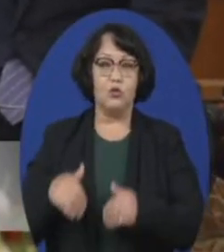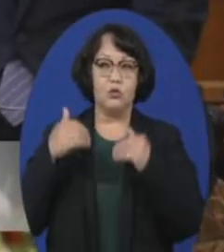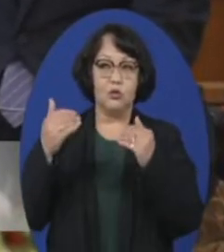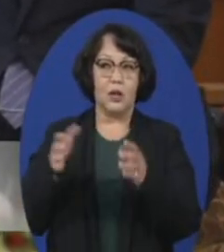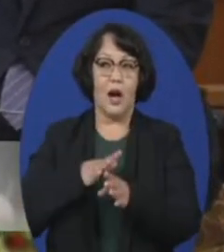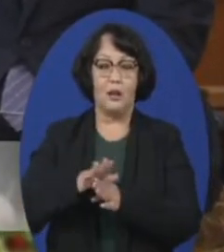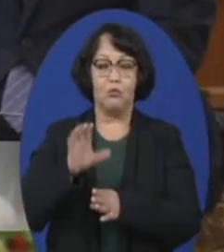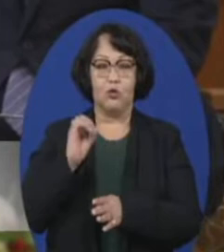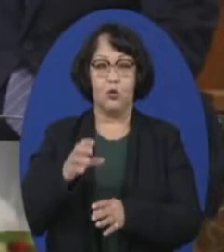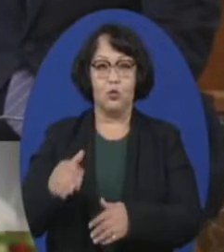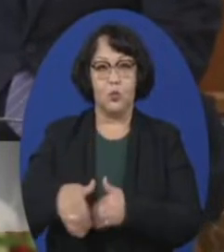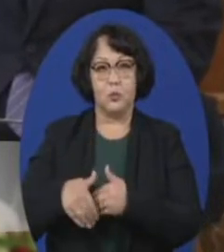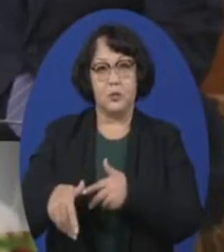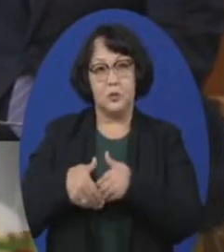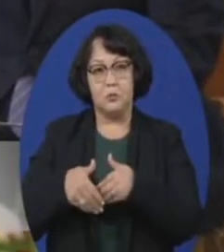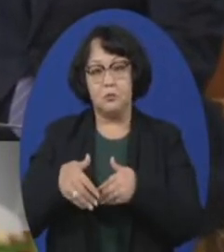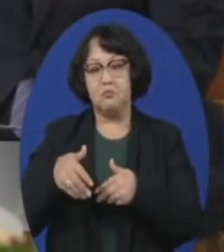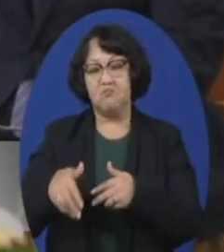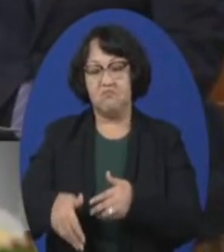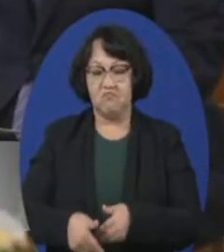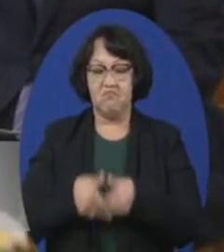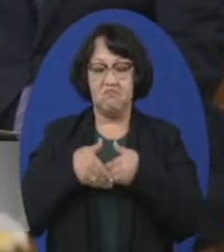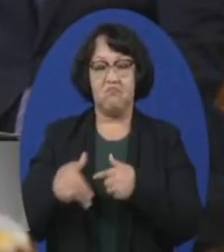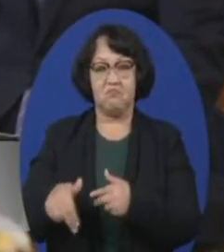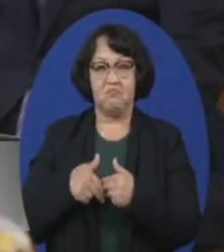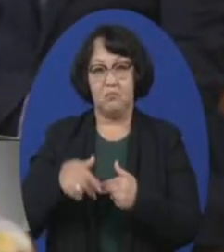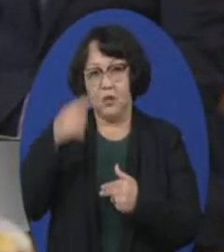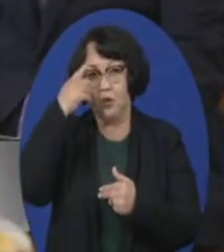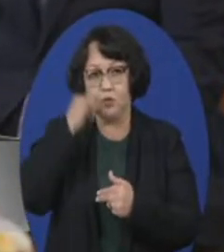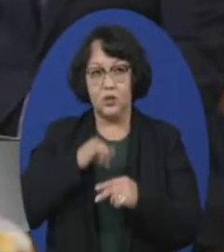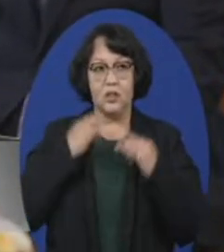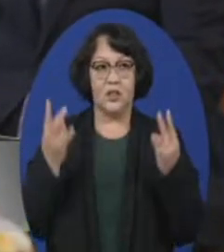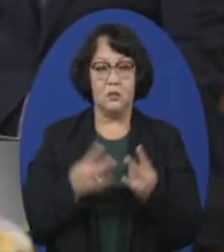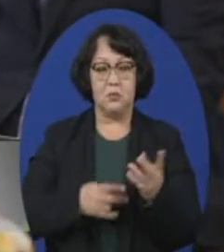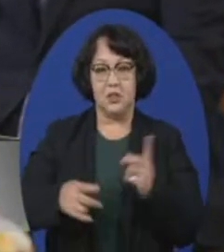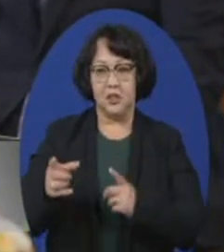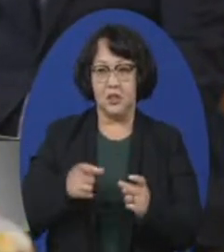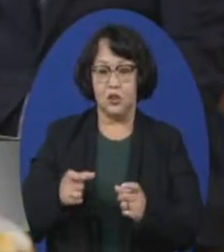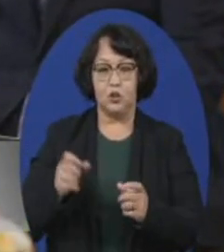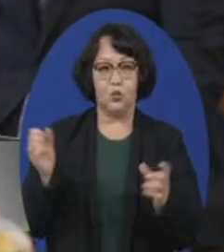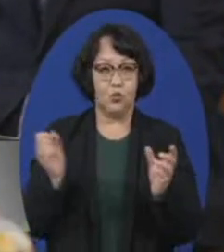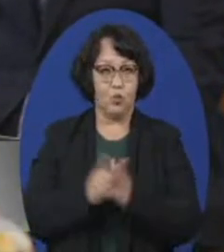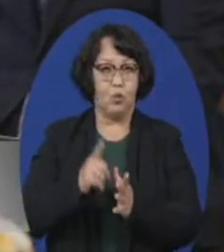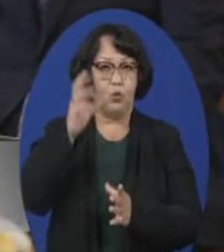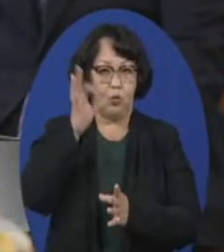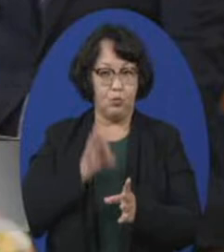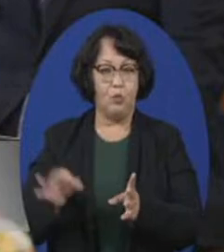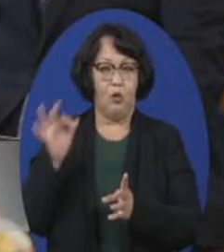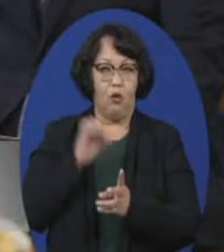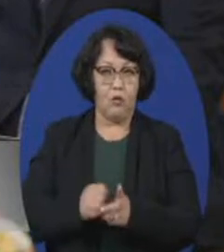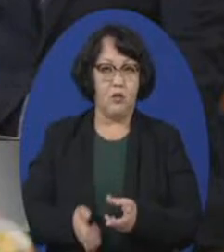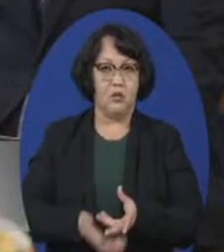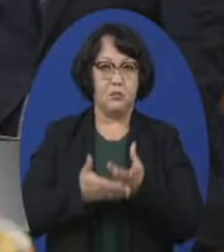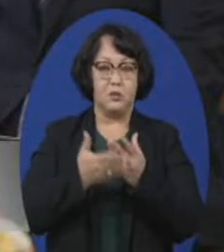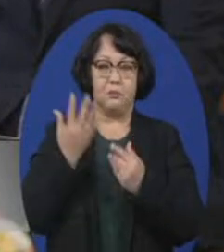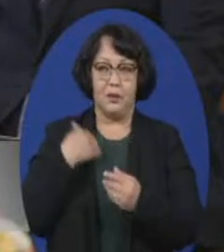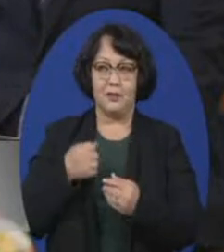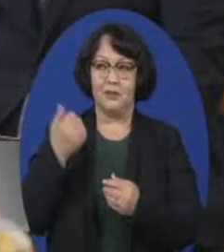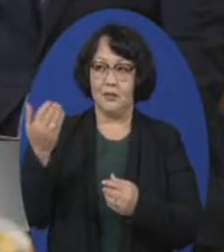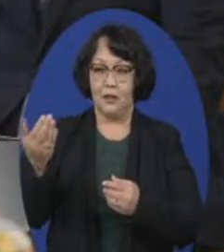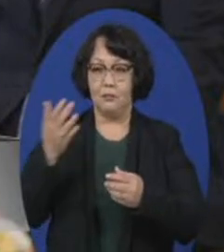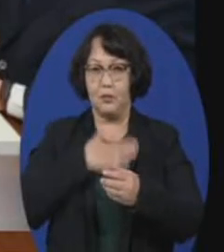ёсны тусламж дэмжлэг Монгол Улсын нийгмийн эдийн засгийн хөгжилд чухал хувь нэмэр оруулж ирснийг Монгол Улс өндөрөөр үнэлж